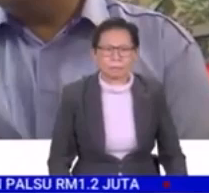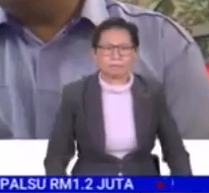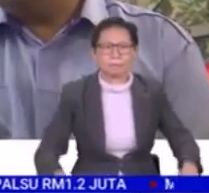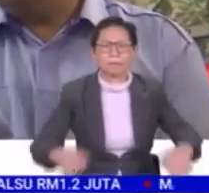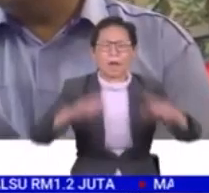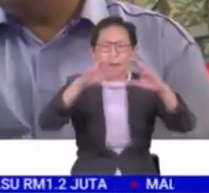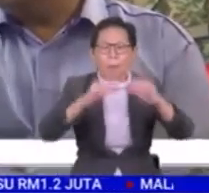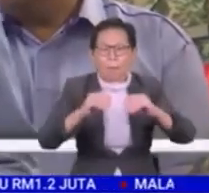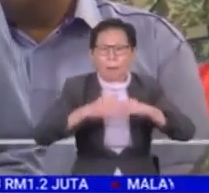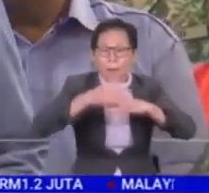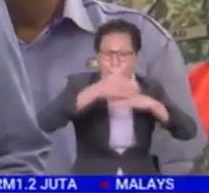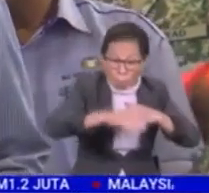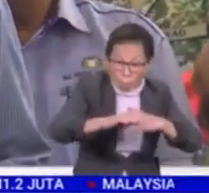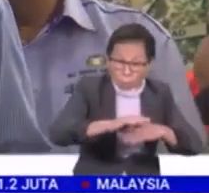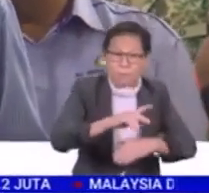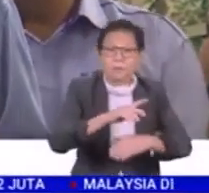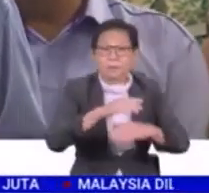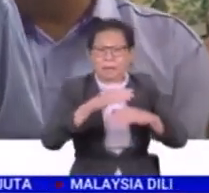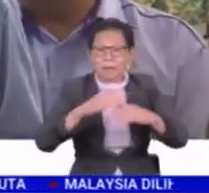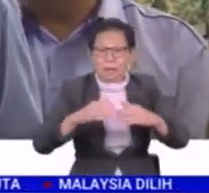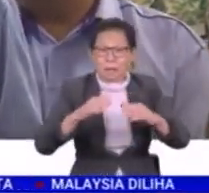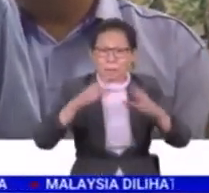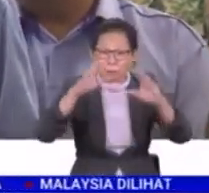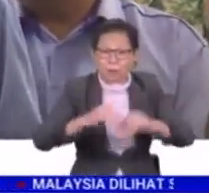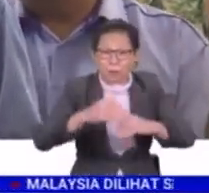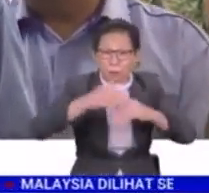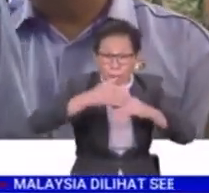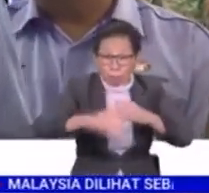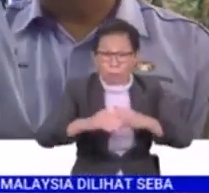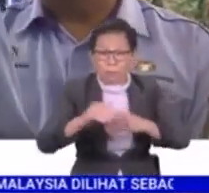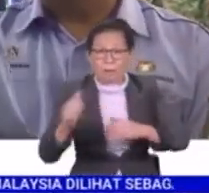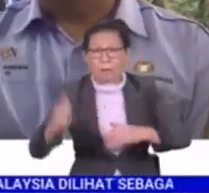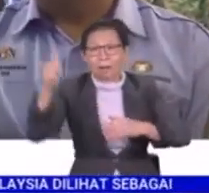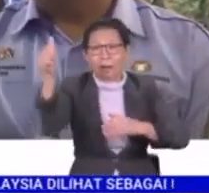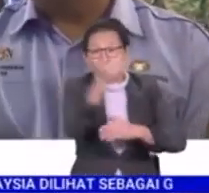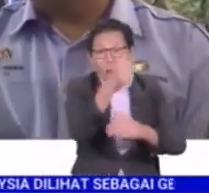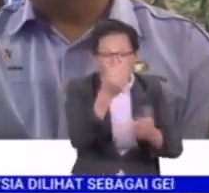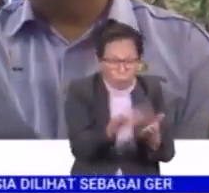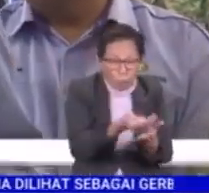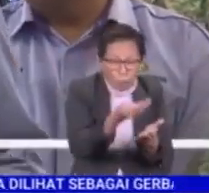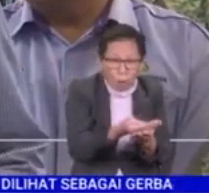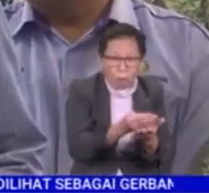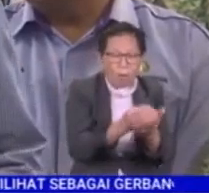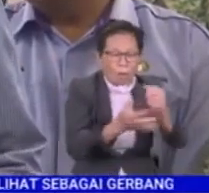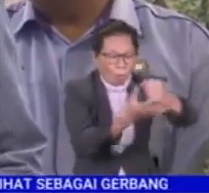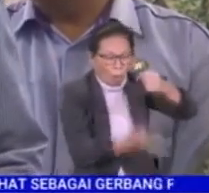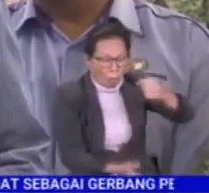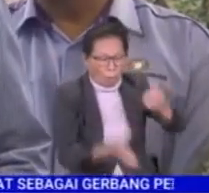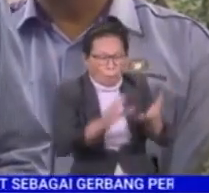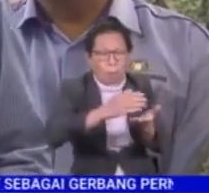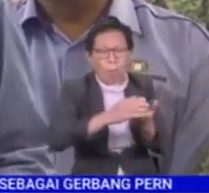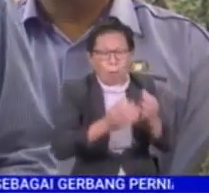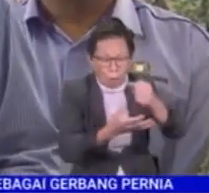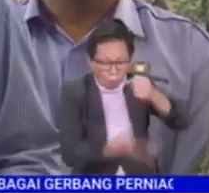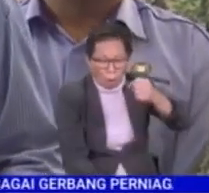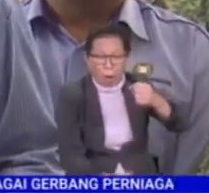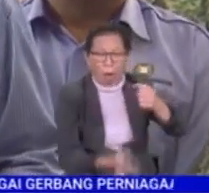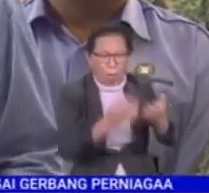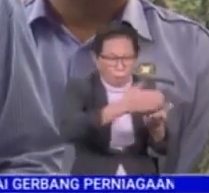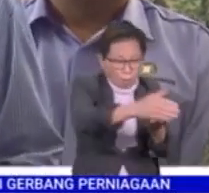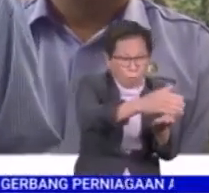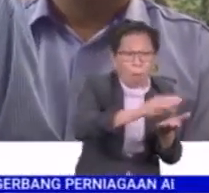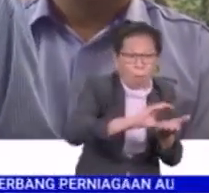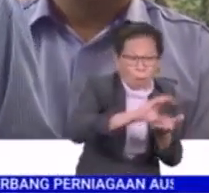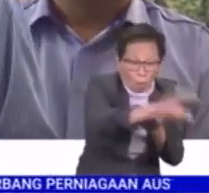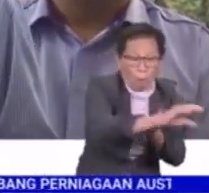Semasa mesyuarat pos kabinet, antara yang nak kita beli duit yang ataupun peruntukan one off yang dibagi itu, kita nak membeli